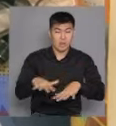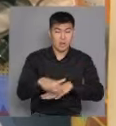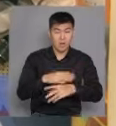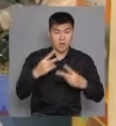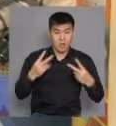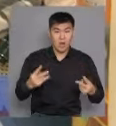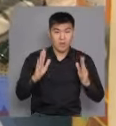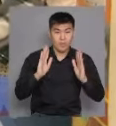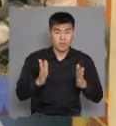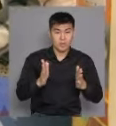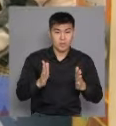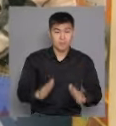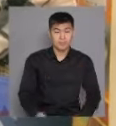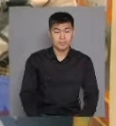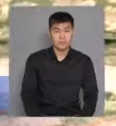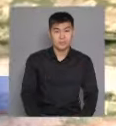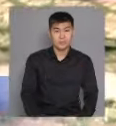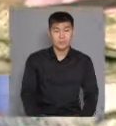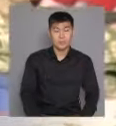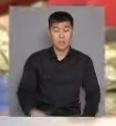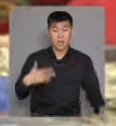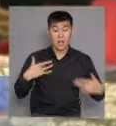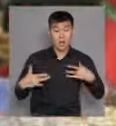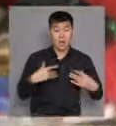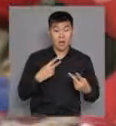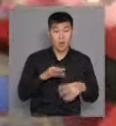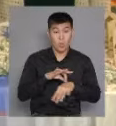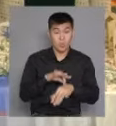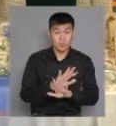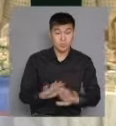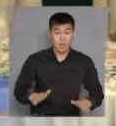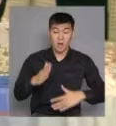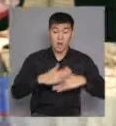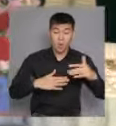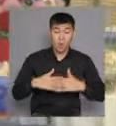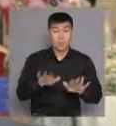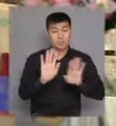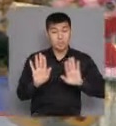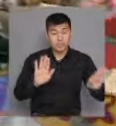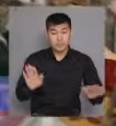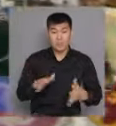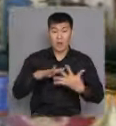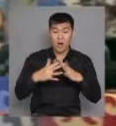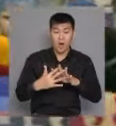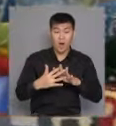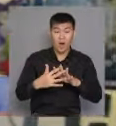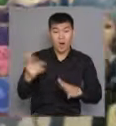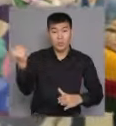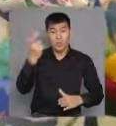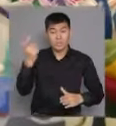Бұл жерде тек қана концерт бағдарламасы, сонымен қатар қолөнер шеберлерінің көрмесі, ауыл шаруашылық өнімдерінің